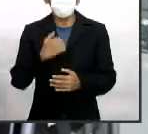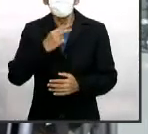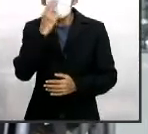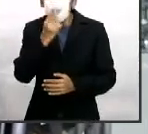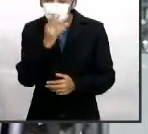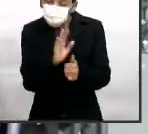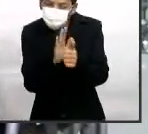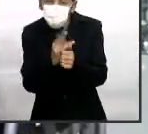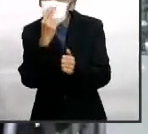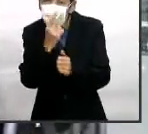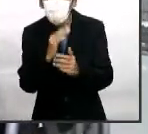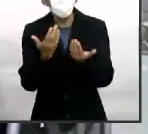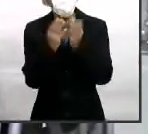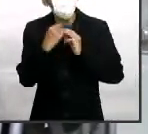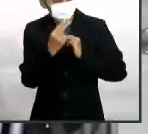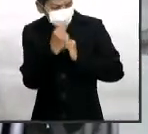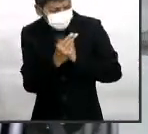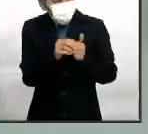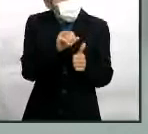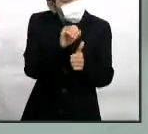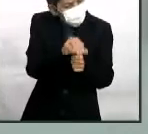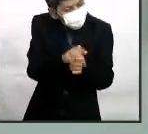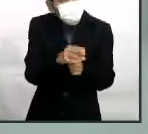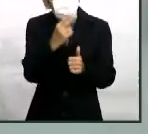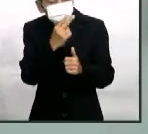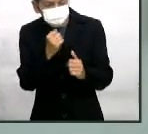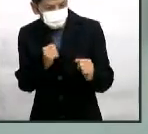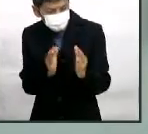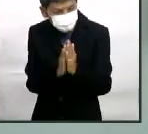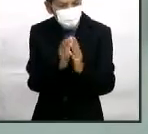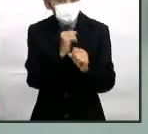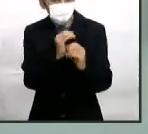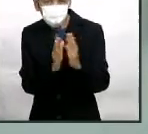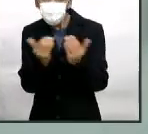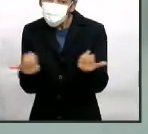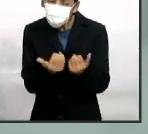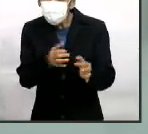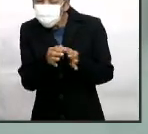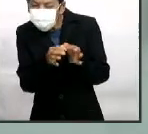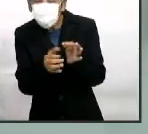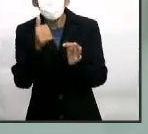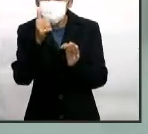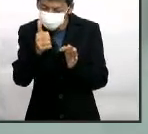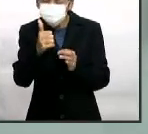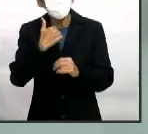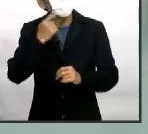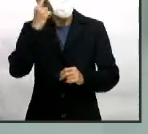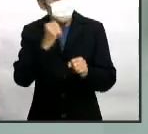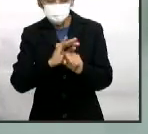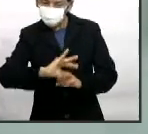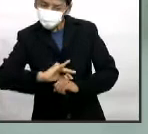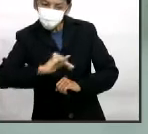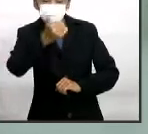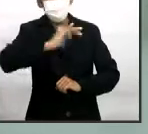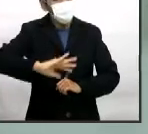ควรที่ต้องดูแลสถาบันแรกคือใครครอบครัวคุณทำยังไงที่จะมีมาตรการกับลูกของเราให้เขาไปสู่ทิศท